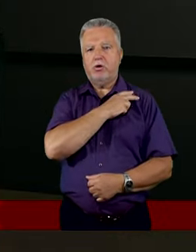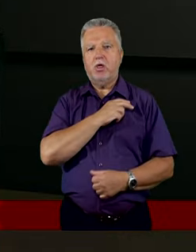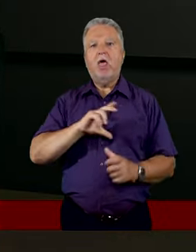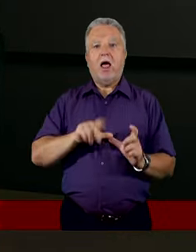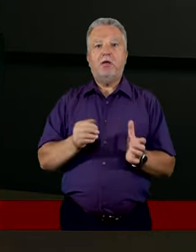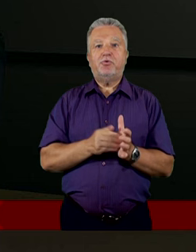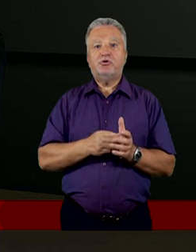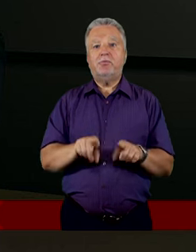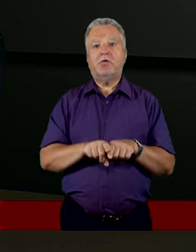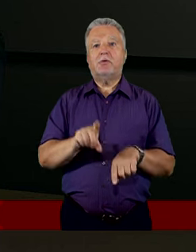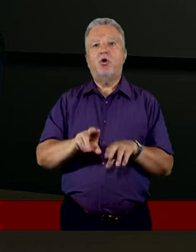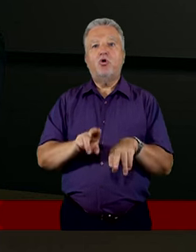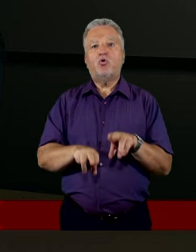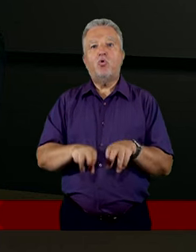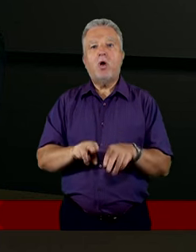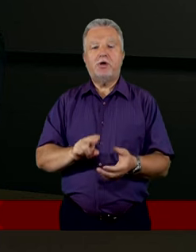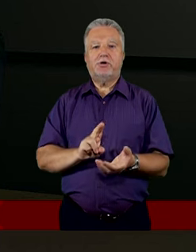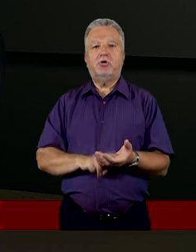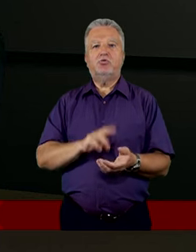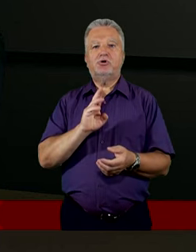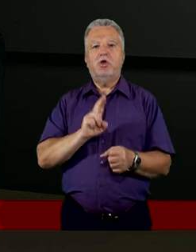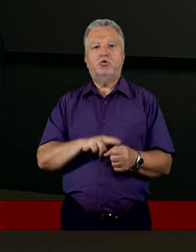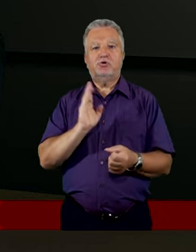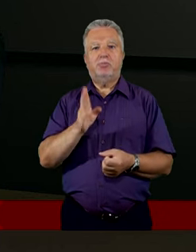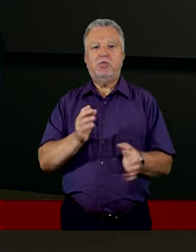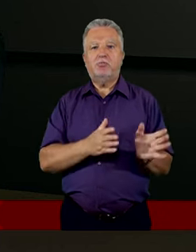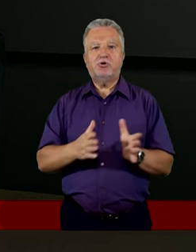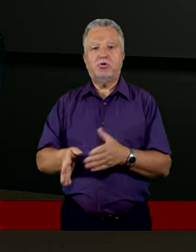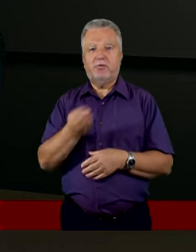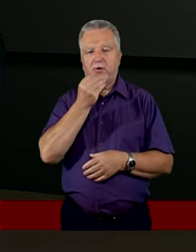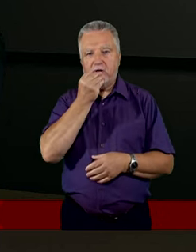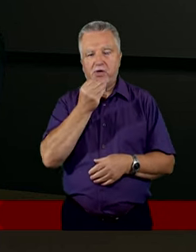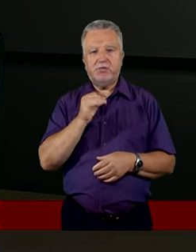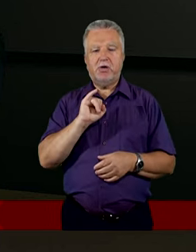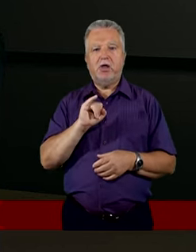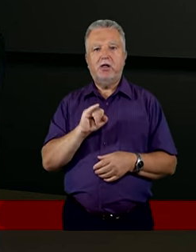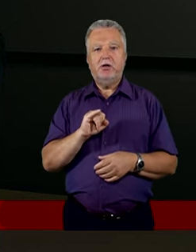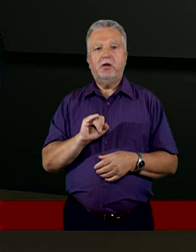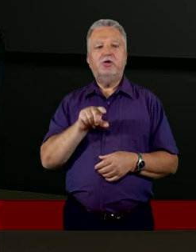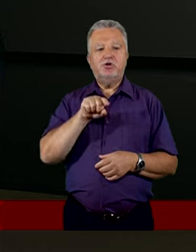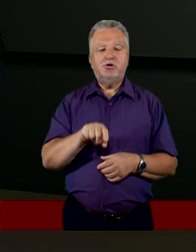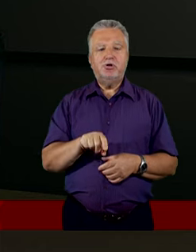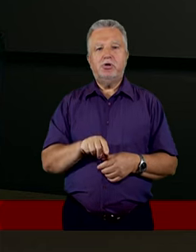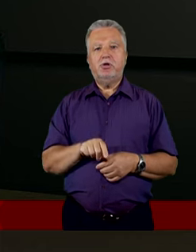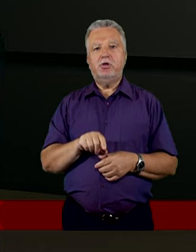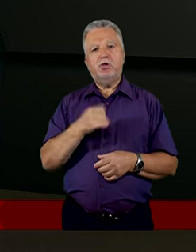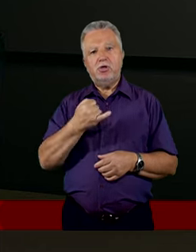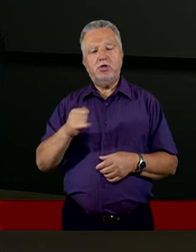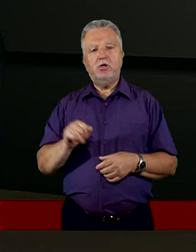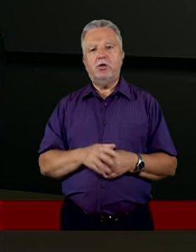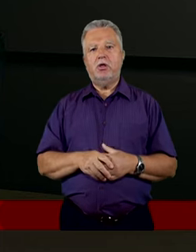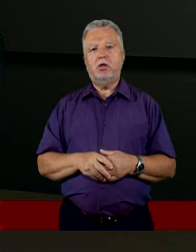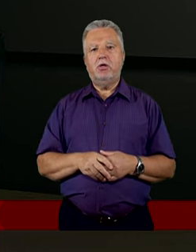potrzebni są i kucharze, którzy gdzieś tam na zapleczu będą przygotowywali te posiłki i noszowi i inni